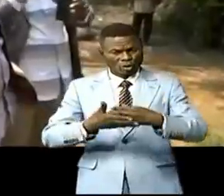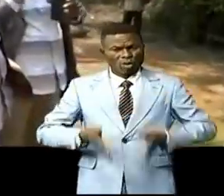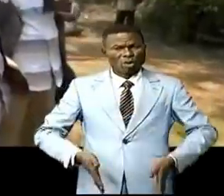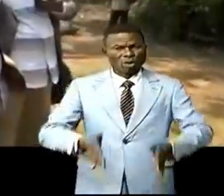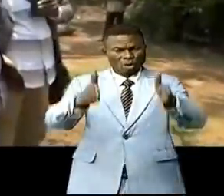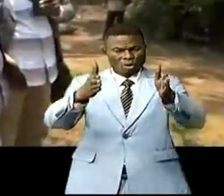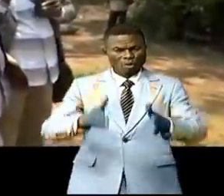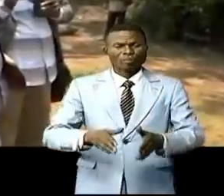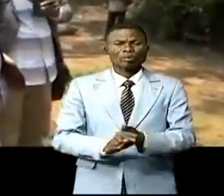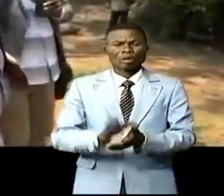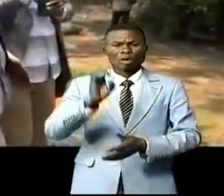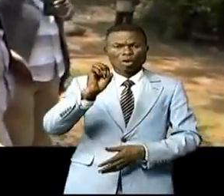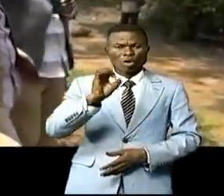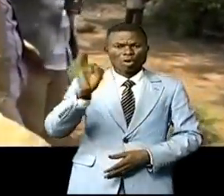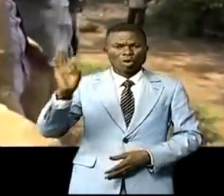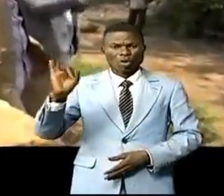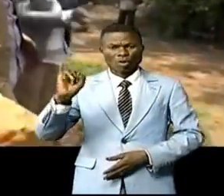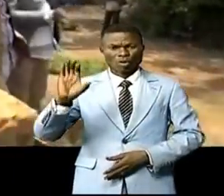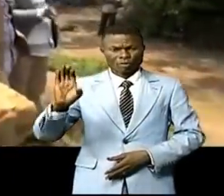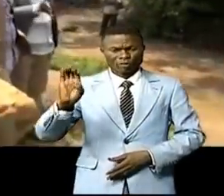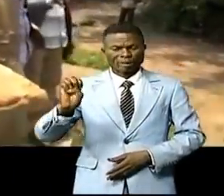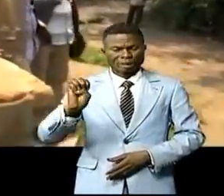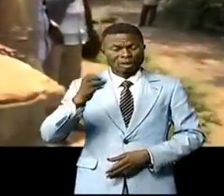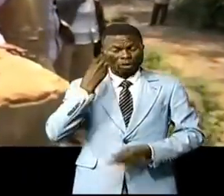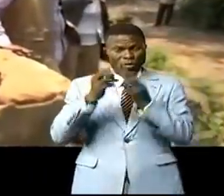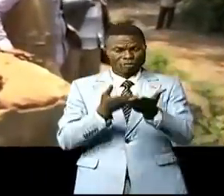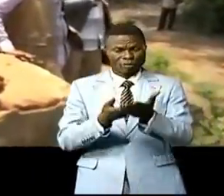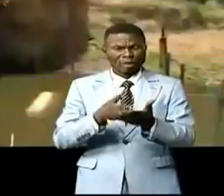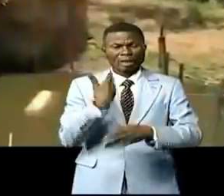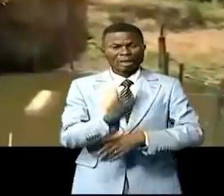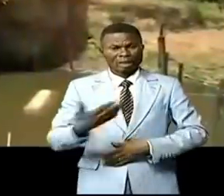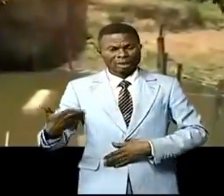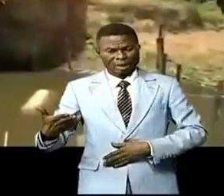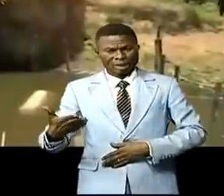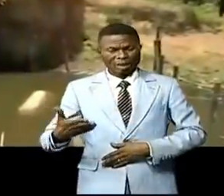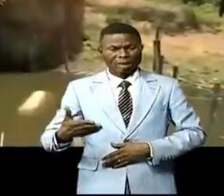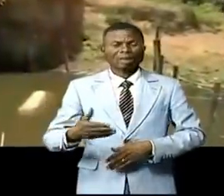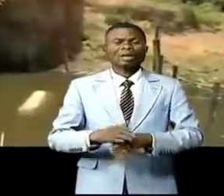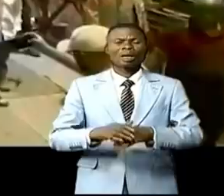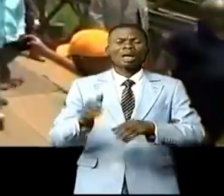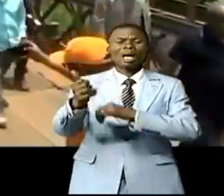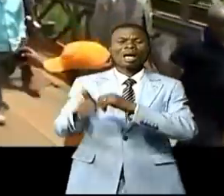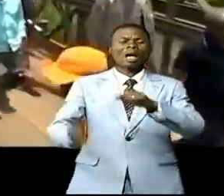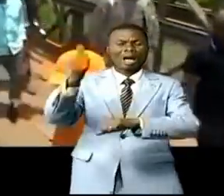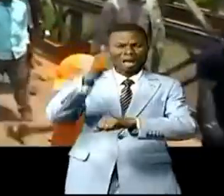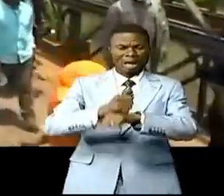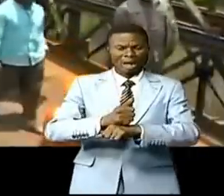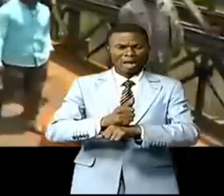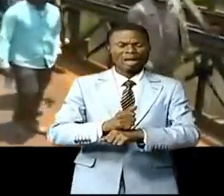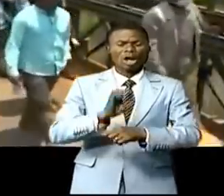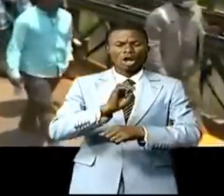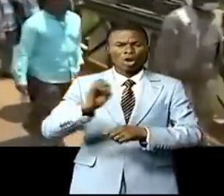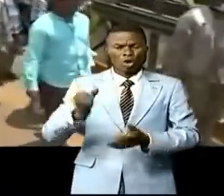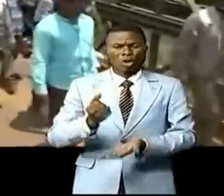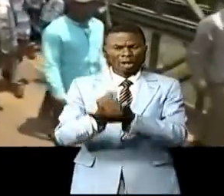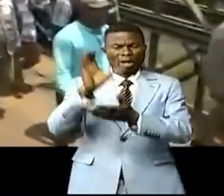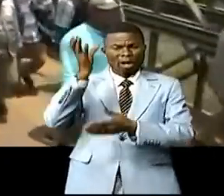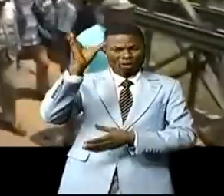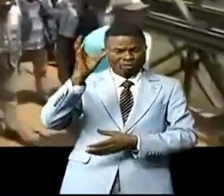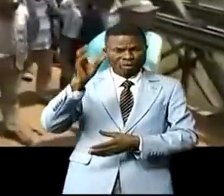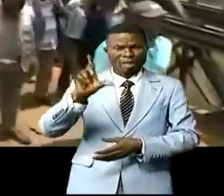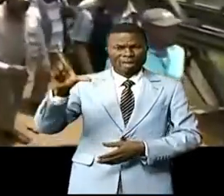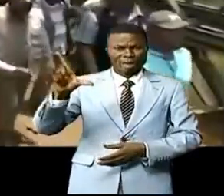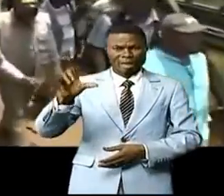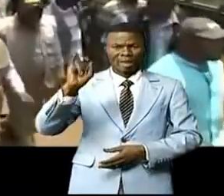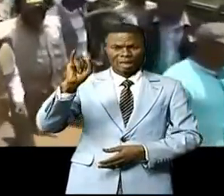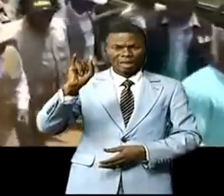par l'office de route ont été visités. Des ouvrages et l'atelier de l'office de route installé au village Mandé à Libengué